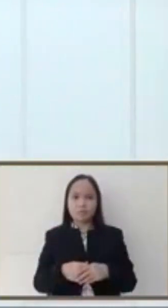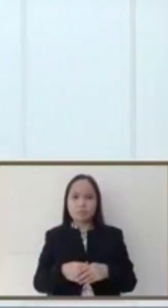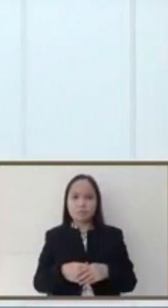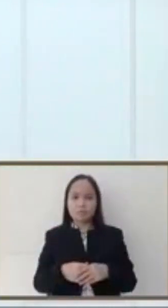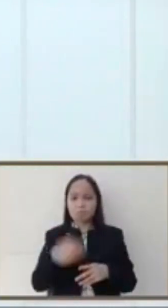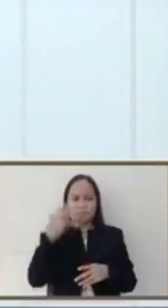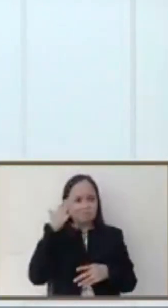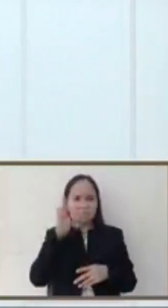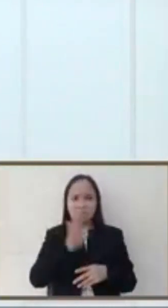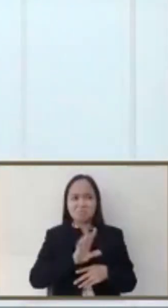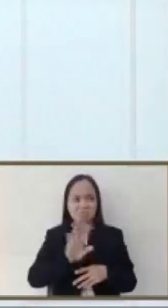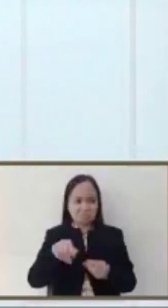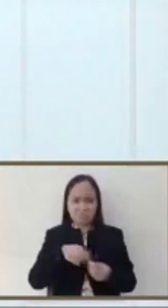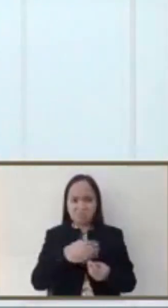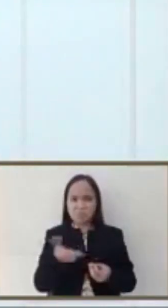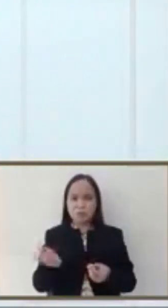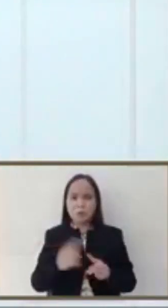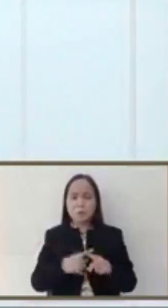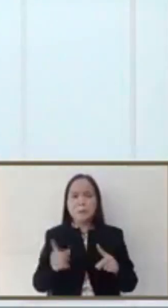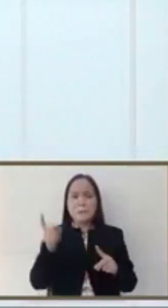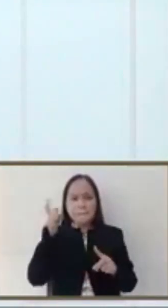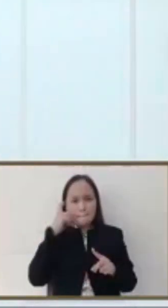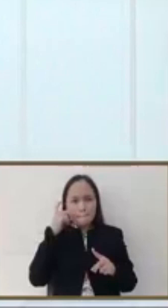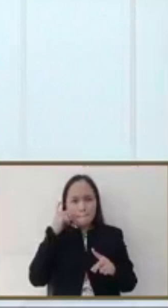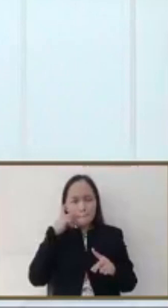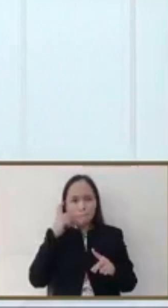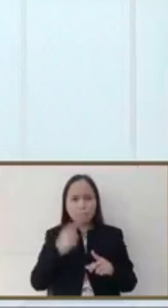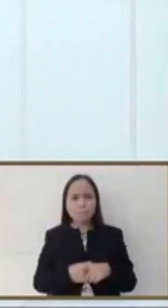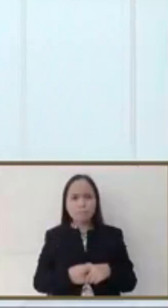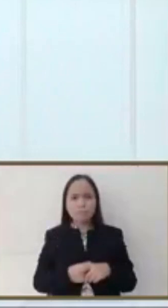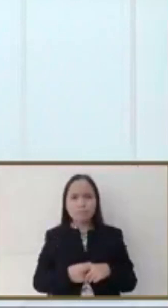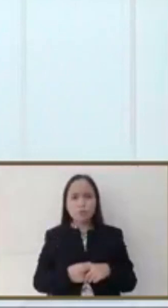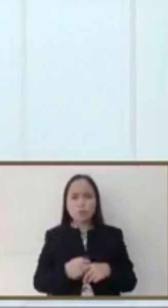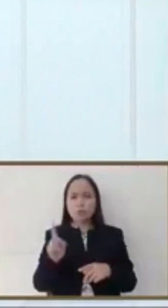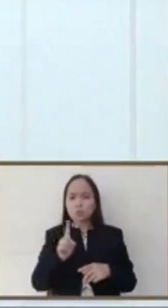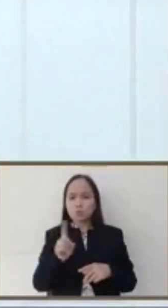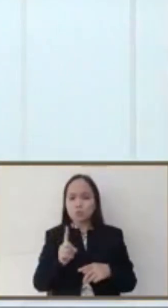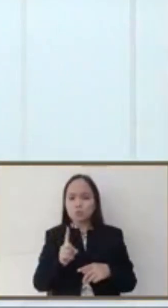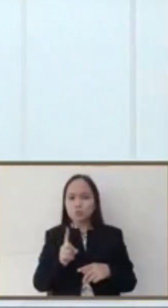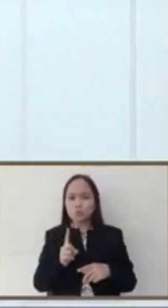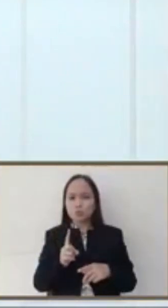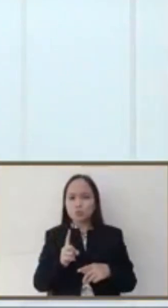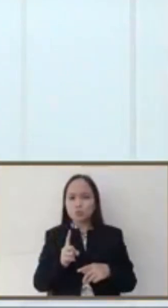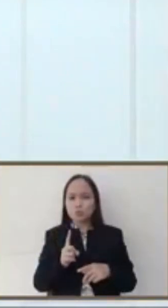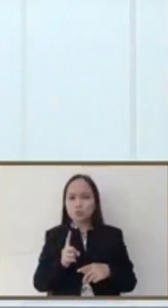I don't know about you, but consider what's going on in our church.